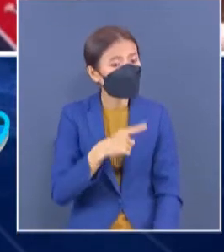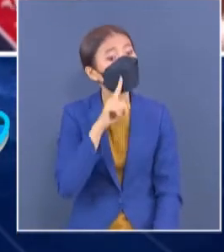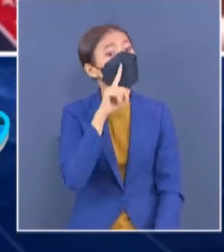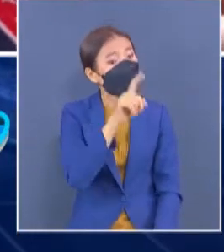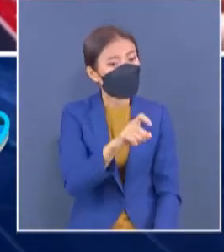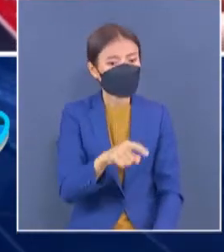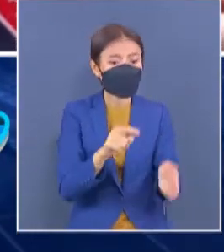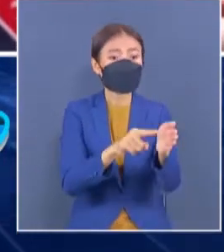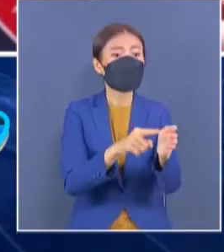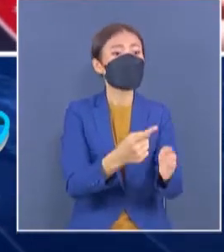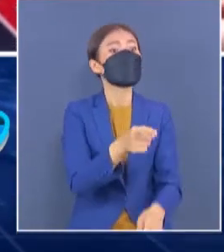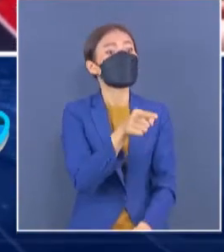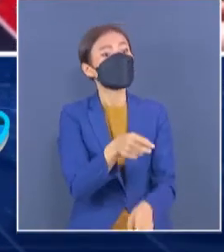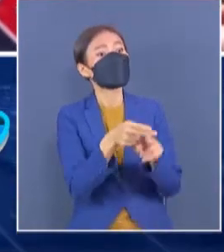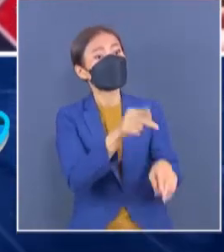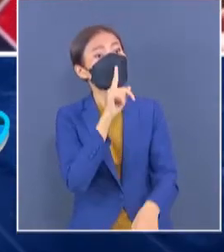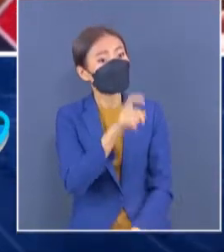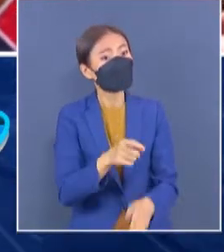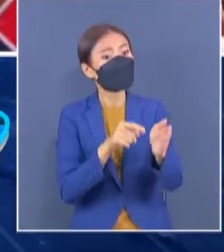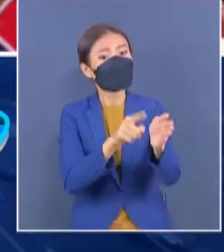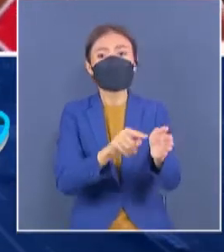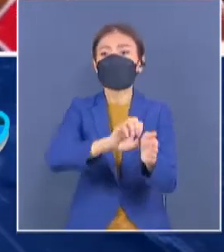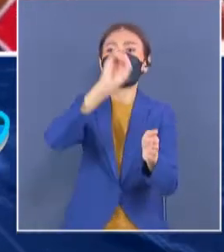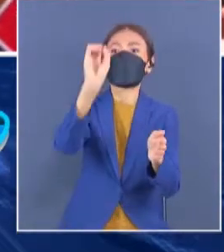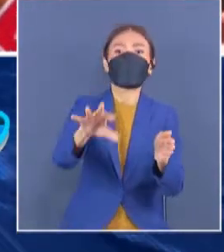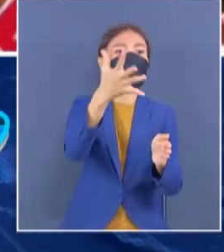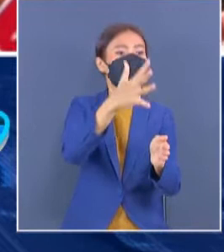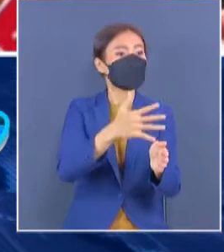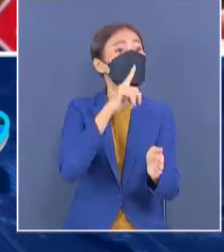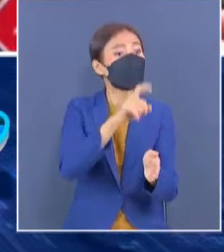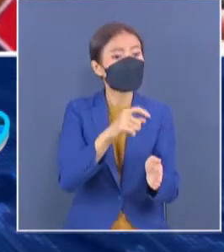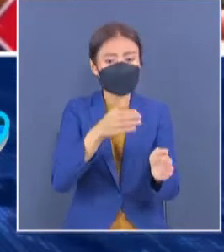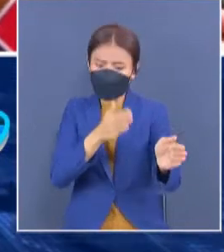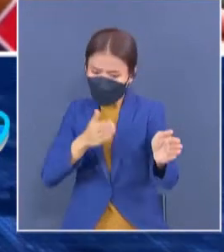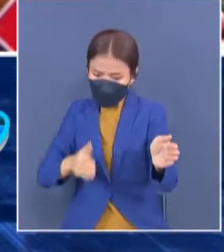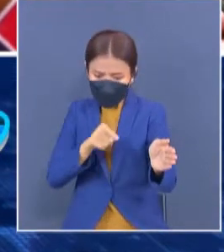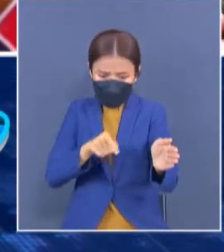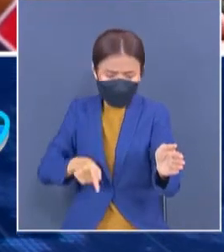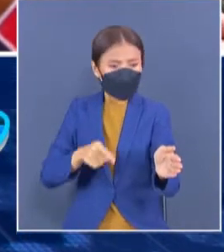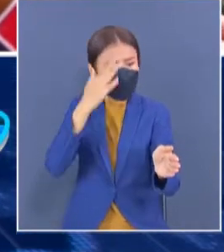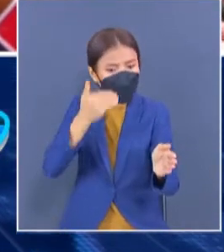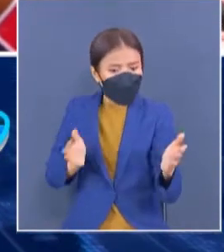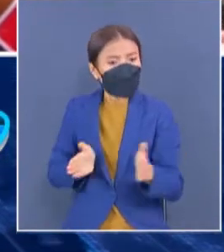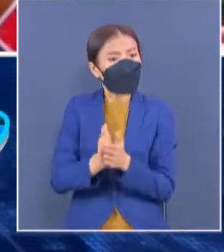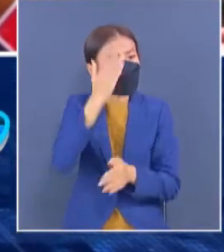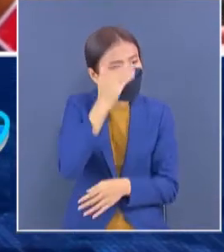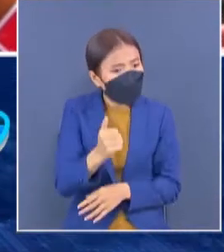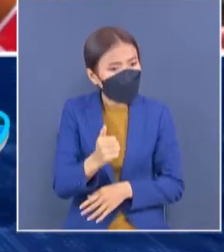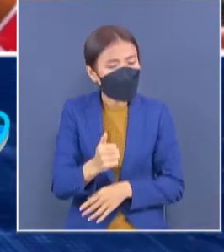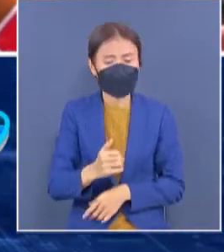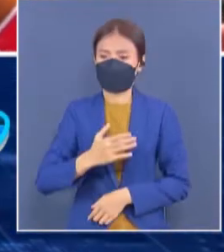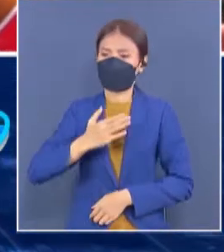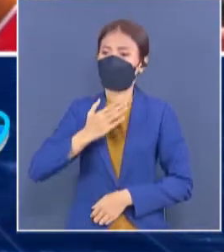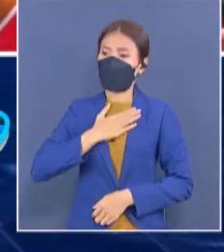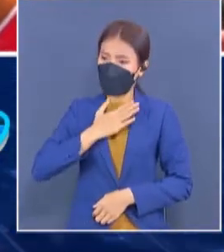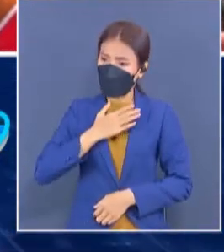ต่อว่าแล้วไปกับเพื่อนอีก2คันทำไมไปอยู่ตรงจุดนั้นได้ยังไงก็บอกว่าในวันเกิดเหตุเนี่ยเขาไปก็จริง